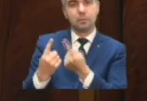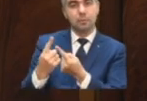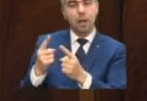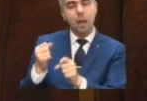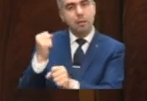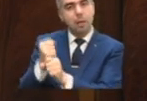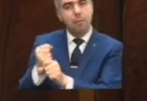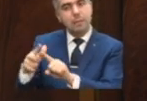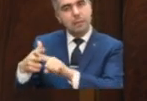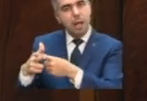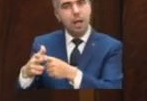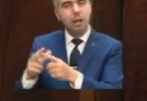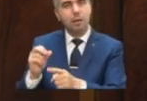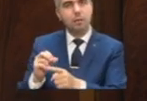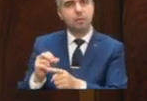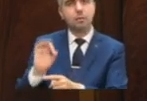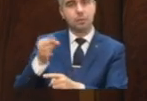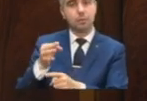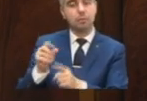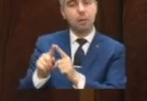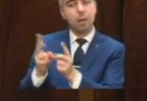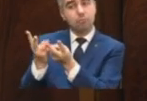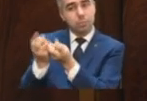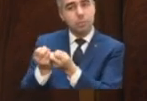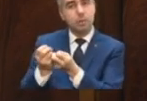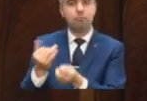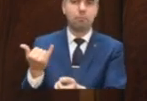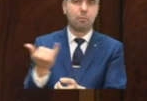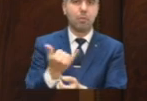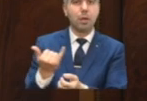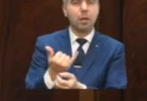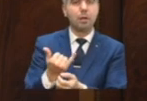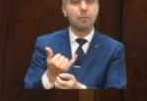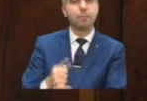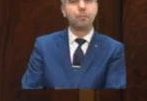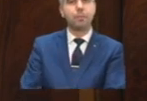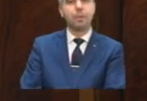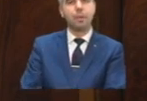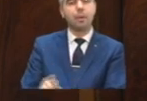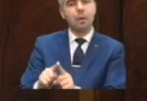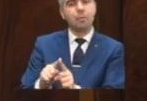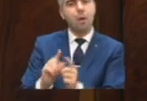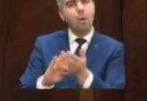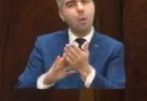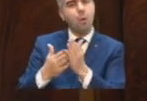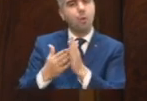الصناعه. ولهذا تيخصنا ناخذوا هذه المعلومه ندخلوا بشويه بدقه باش يمكن لنا نزيدوا للقدام،